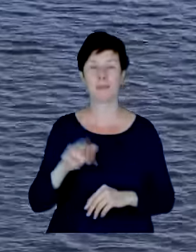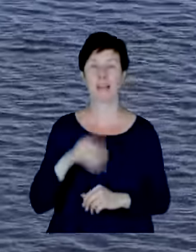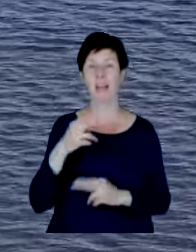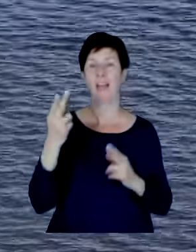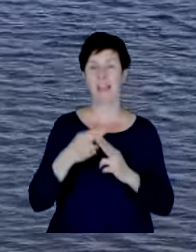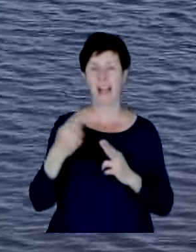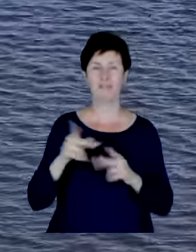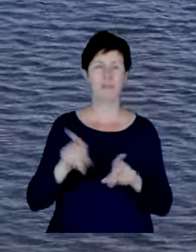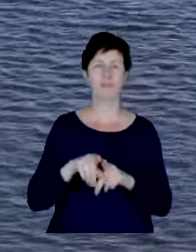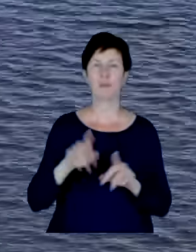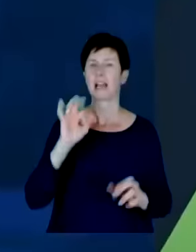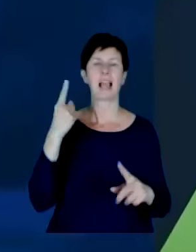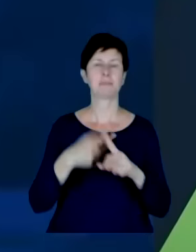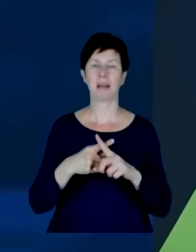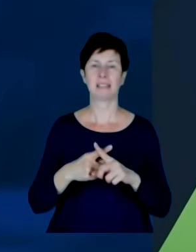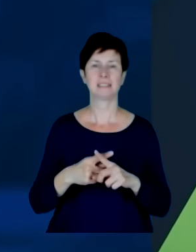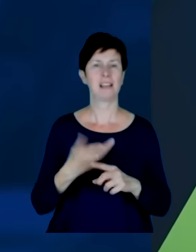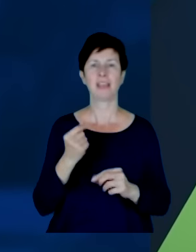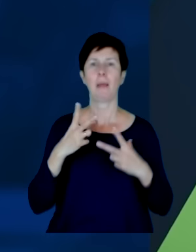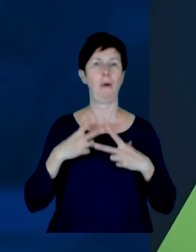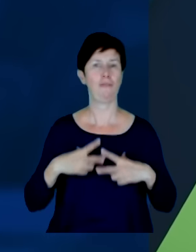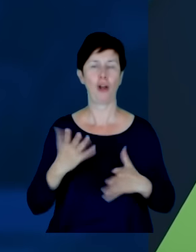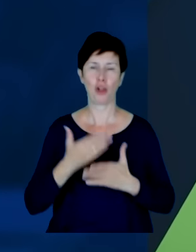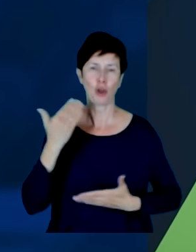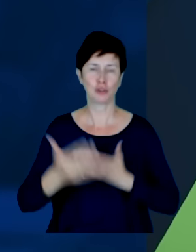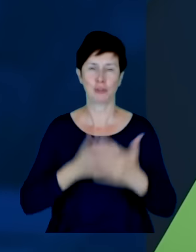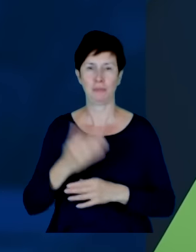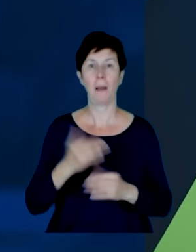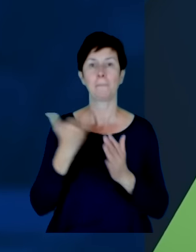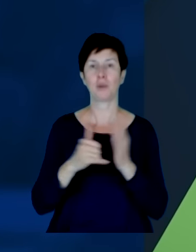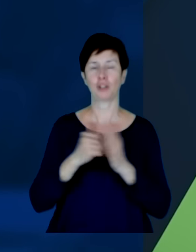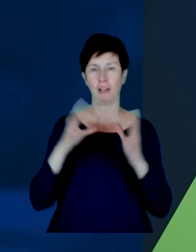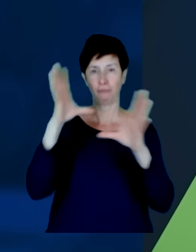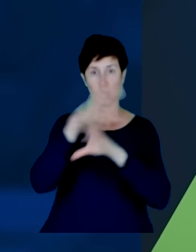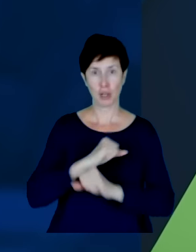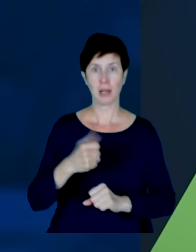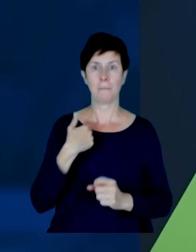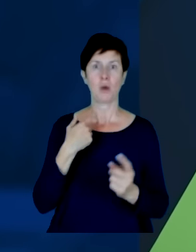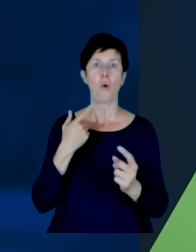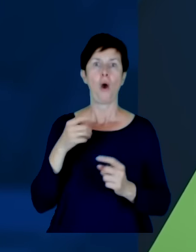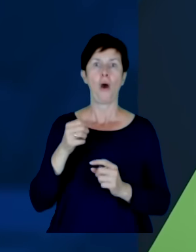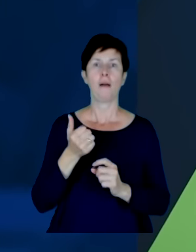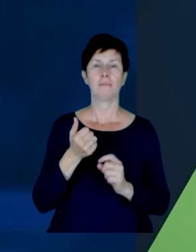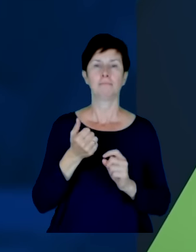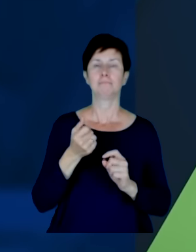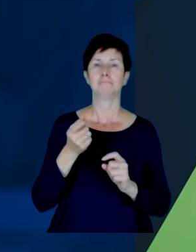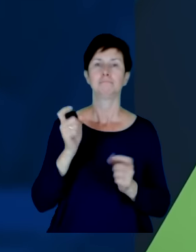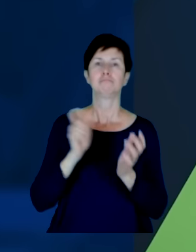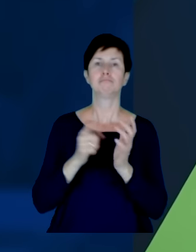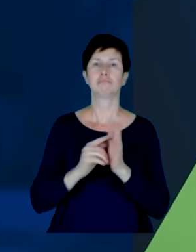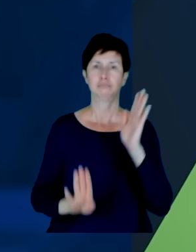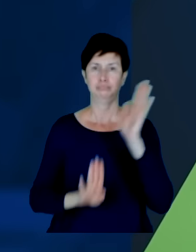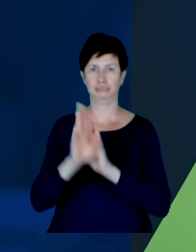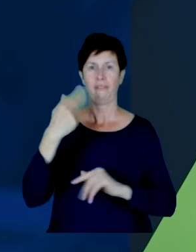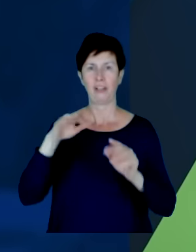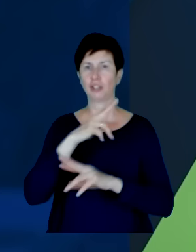ekspres Republiki nie zwalnia tempa w piątkowy wieczór aż pięć naszych programów odnotowało wyższą oglądalność niż TVN24 resztę stacji